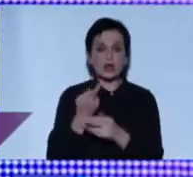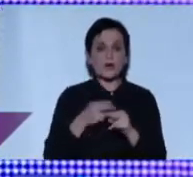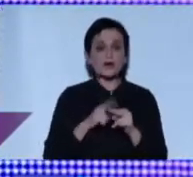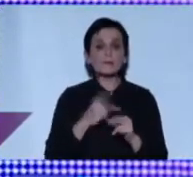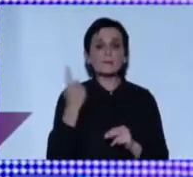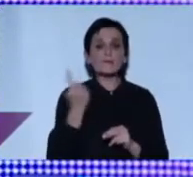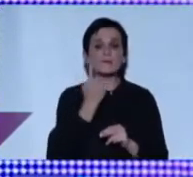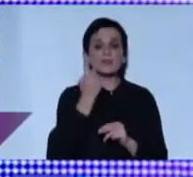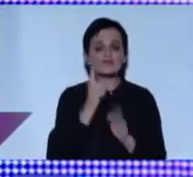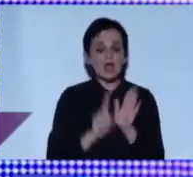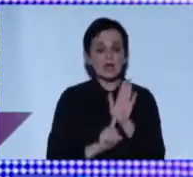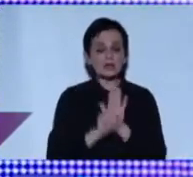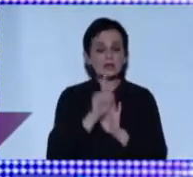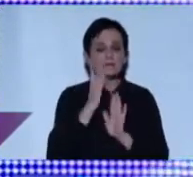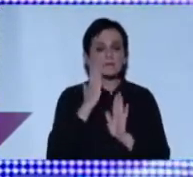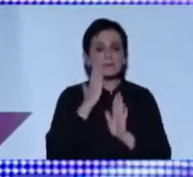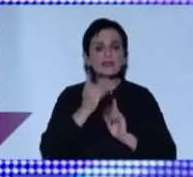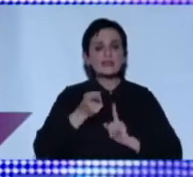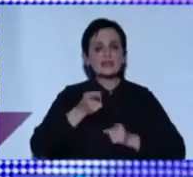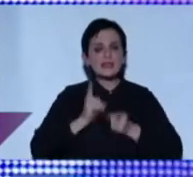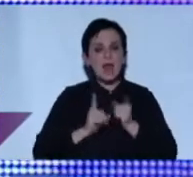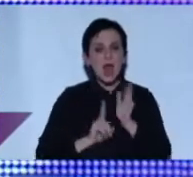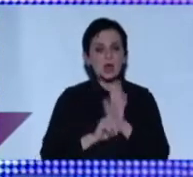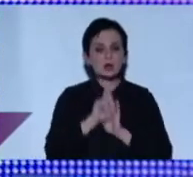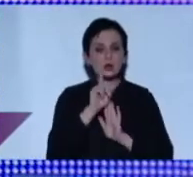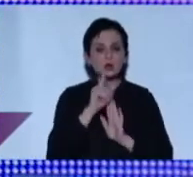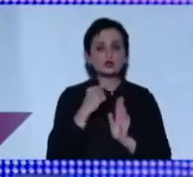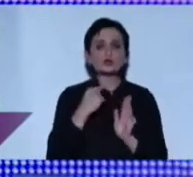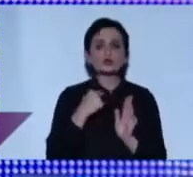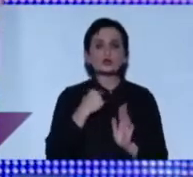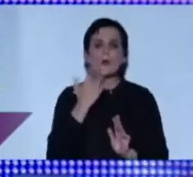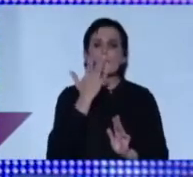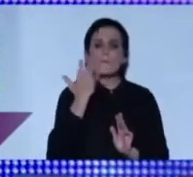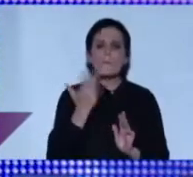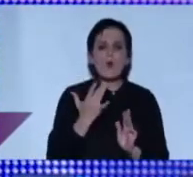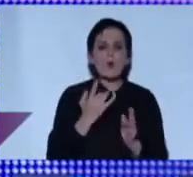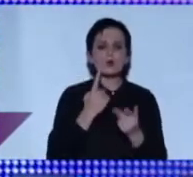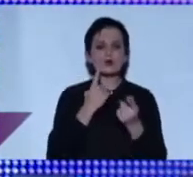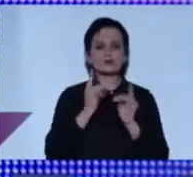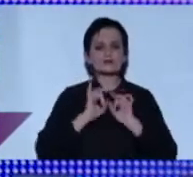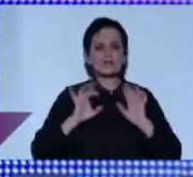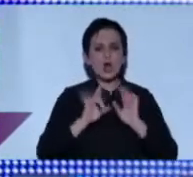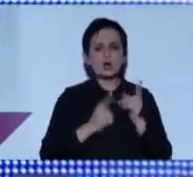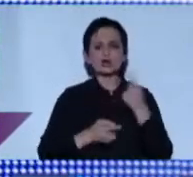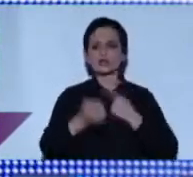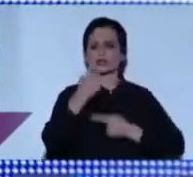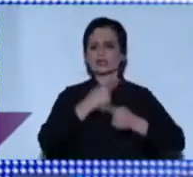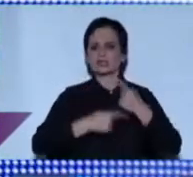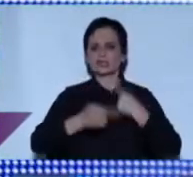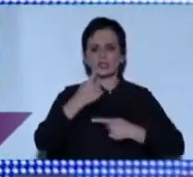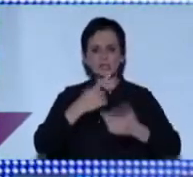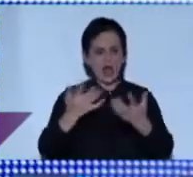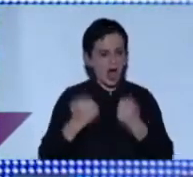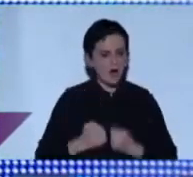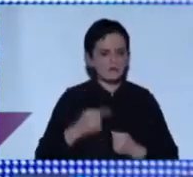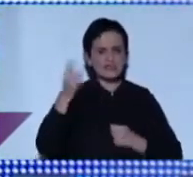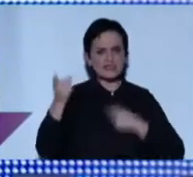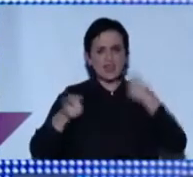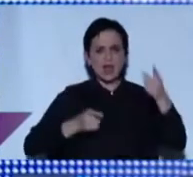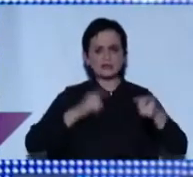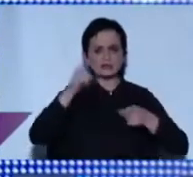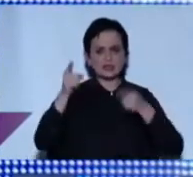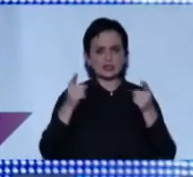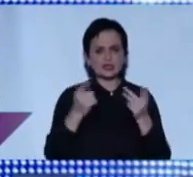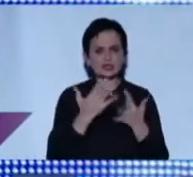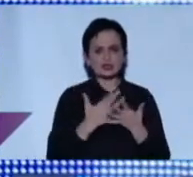დასაწყისი, რეალური დასაწყისი. აქ საუბრობთ, ჩვენ პოლიტიკოსები საუბრობთ, ყოველთვის რაღაც დავიბრუნოთ, უნდა დავიბრუნოთ ეს ის და